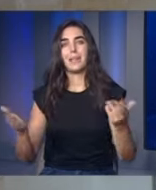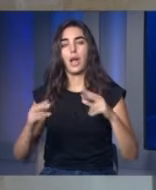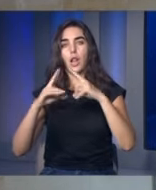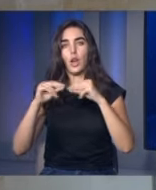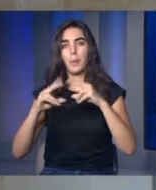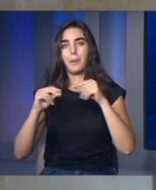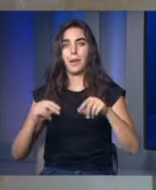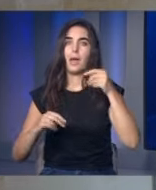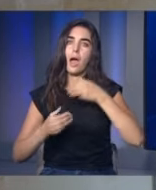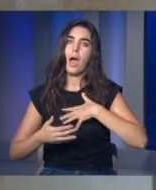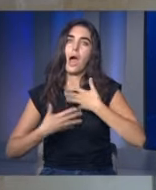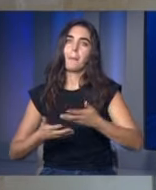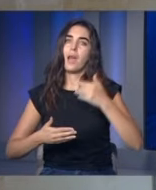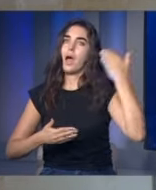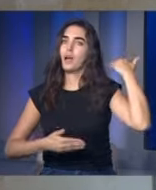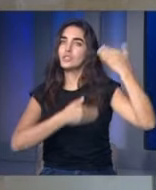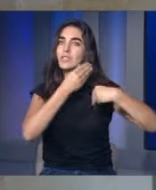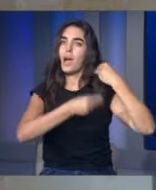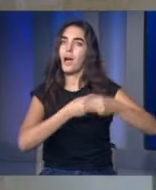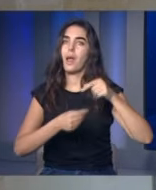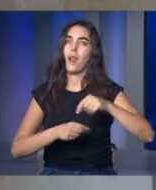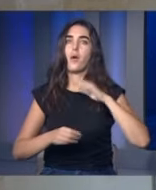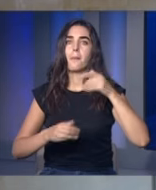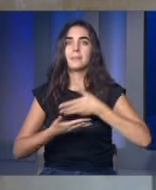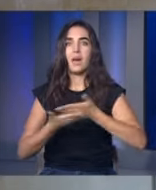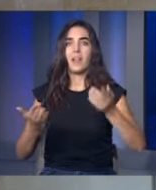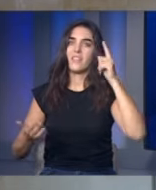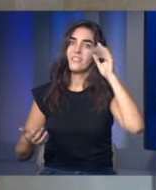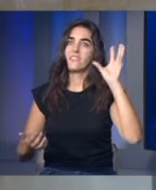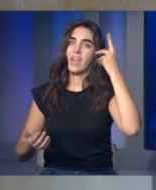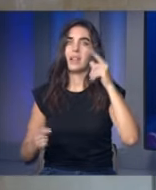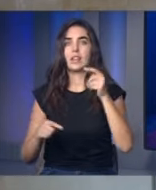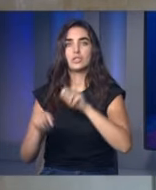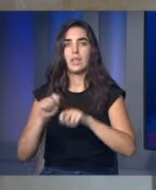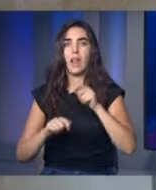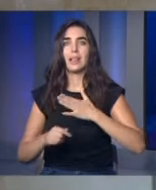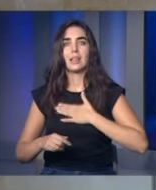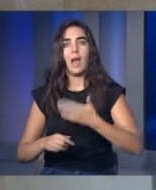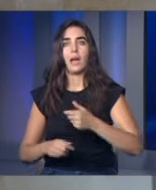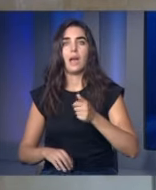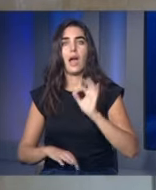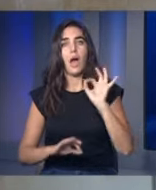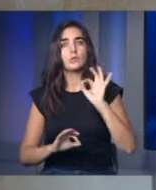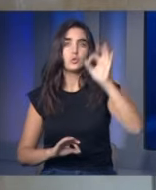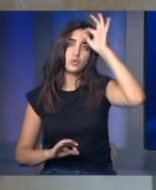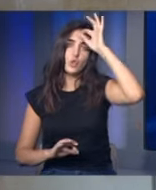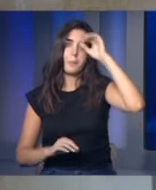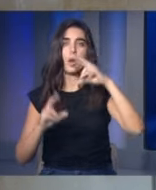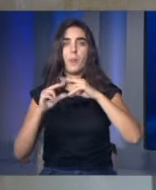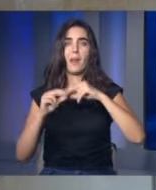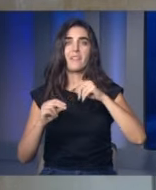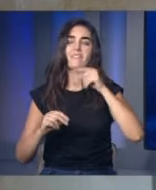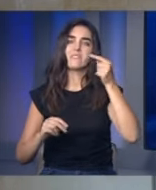يأخذنا هذا المعرض في رحلة تعرفنا على الطبيعة اللبنانية عبر أجيال ومسارات الفن التشكيلي، وتحية